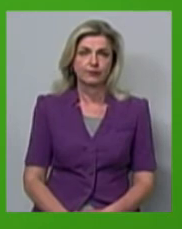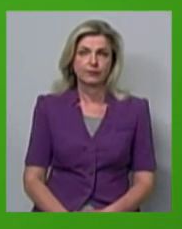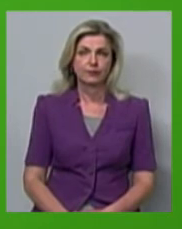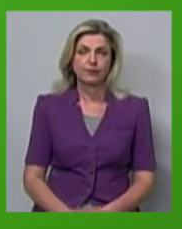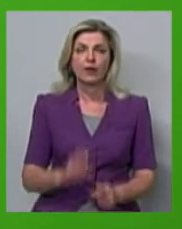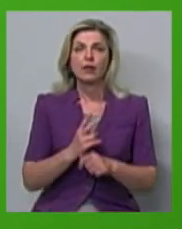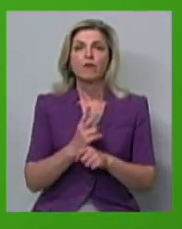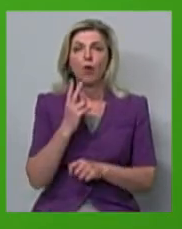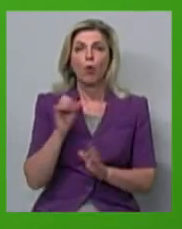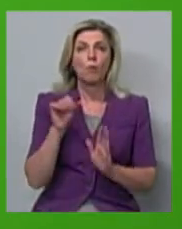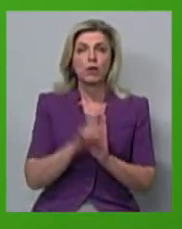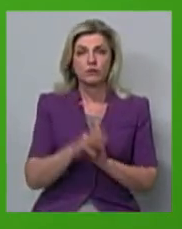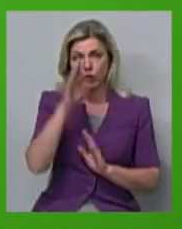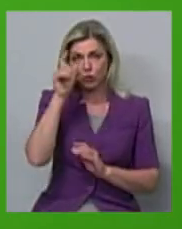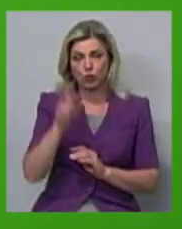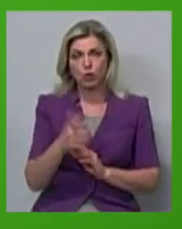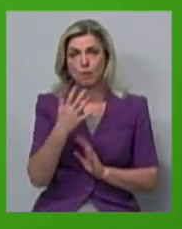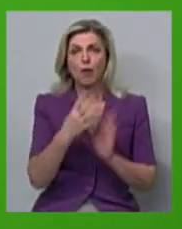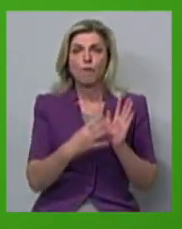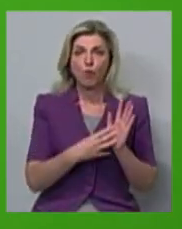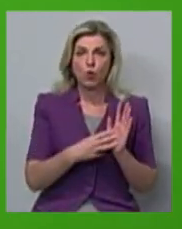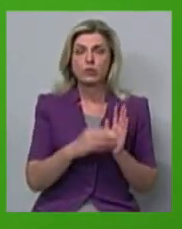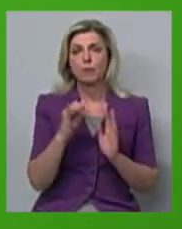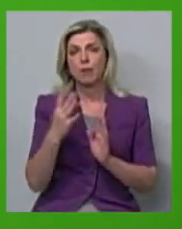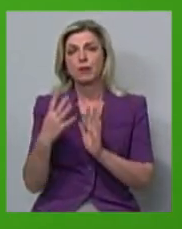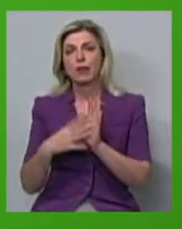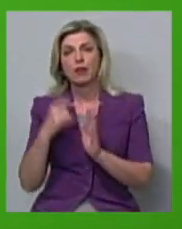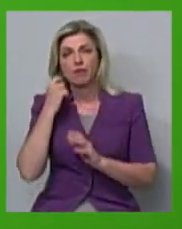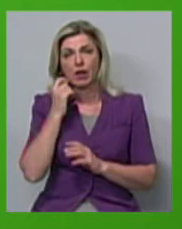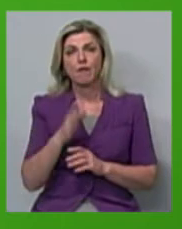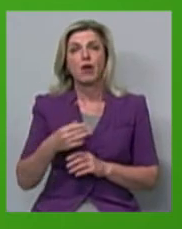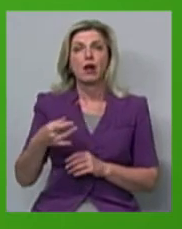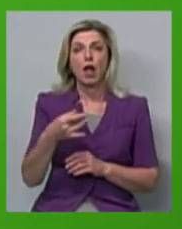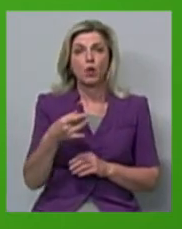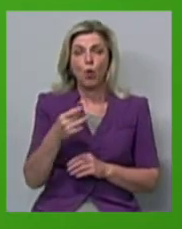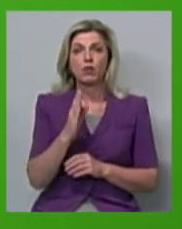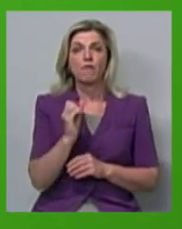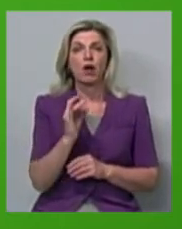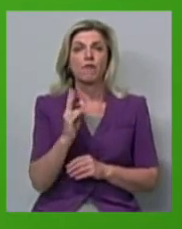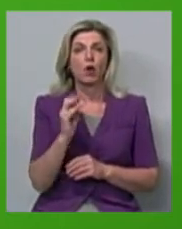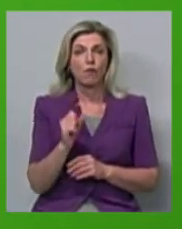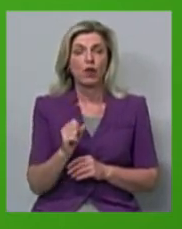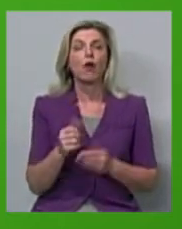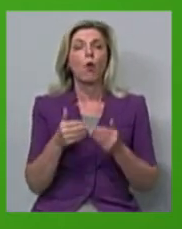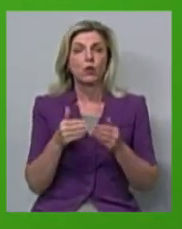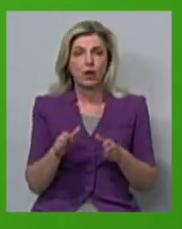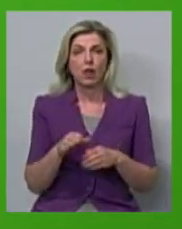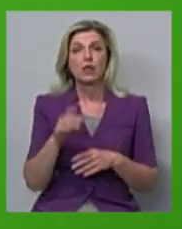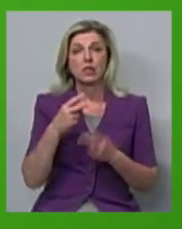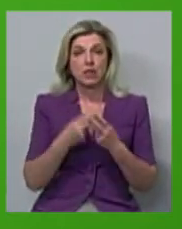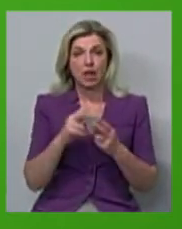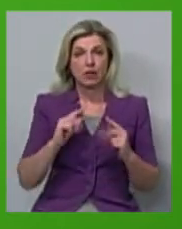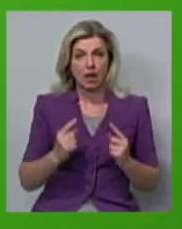Подвійне вбивство чоловіків 58 та 59 років у мікрорайоні Варварівка розкрито. Затриманий може отримати довічне